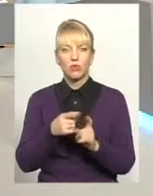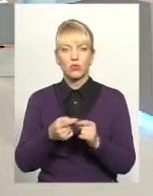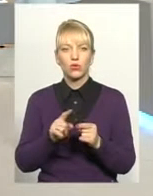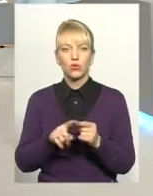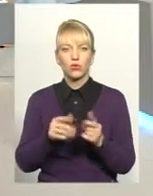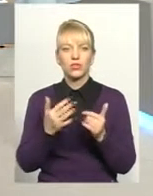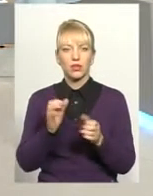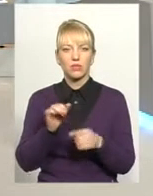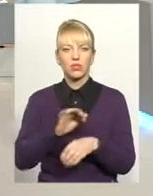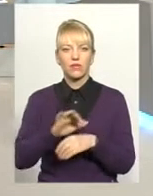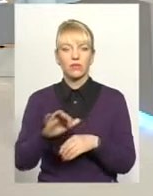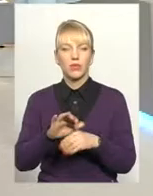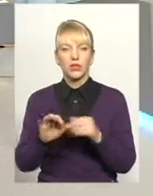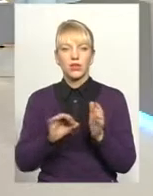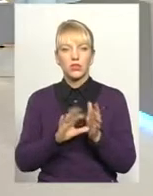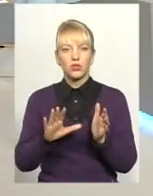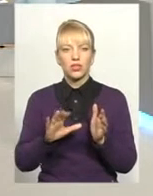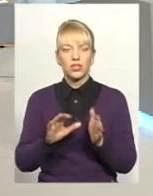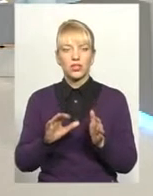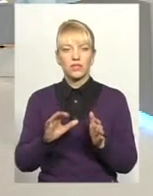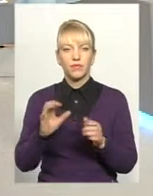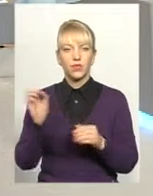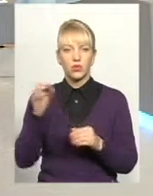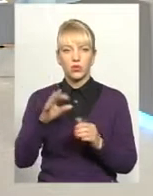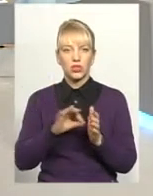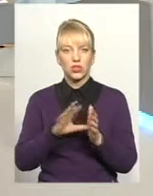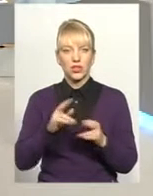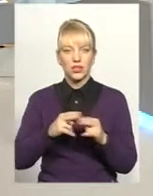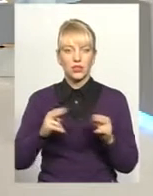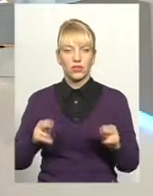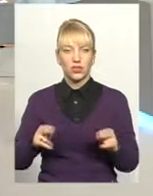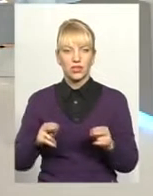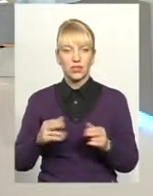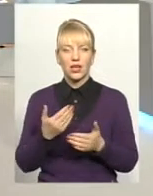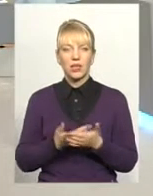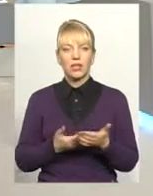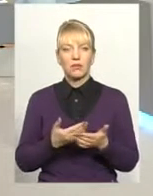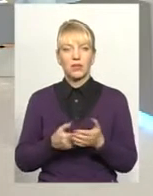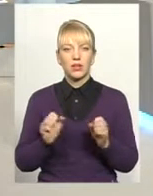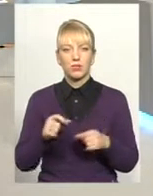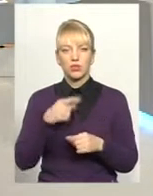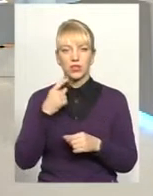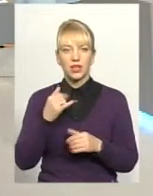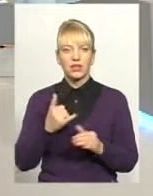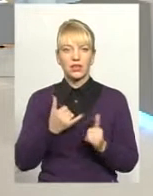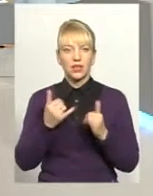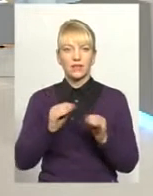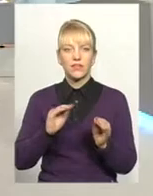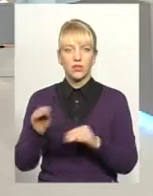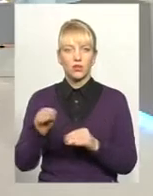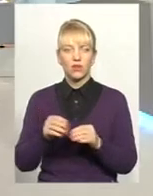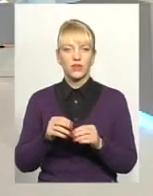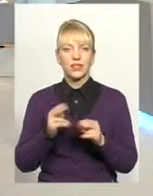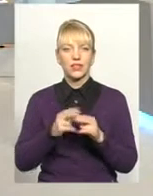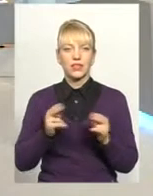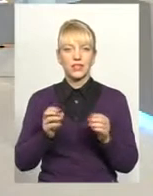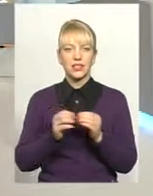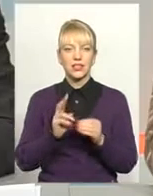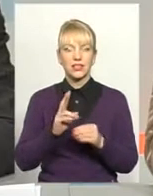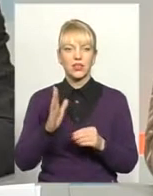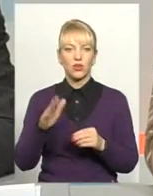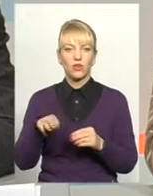виробити сонячна електростанція така. Ну, для прикладу скажу, що, наприклад, для встановлення станції 10 кВт потрібно